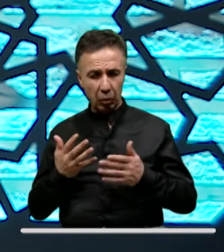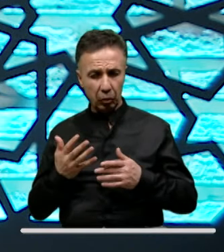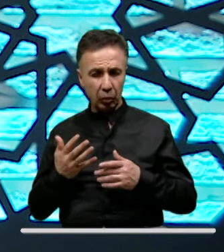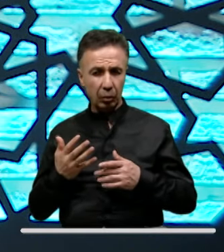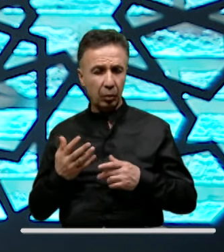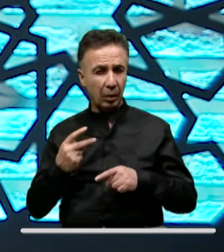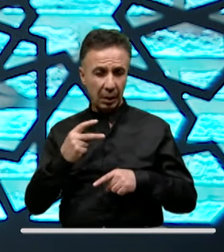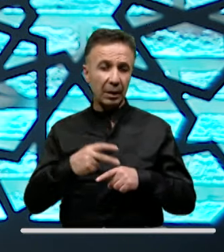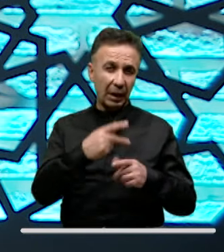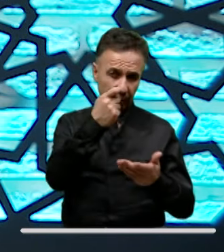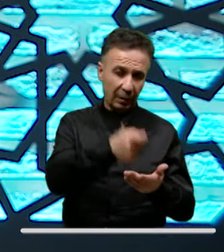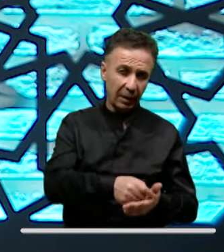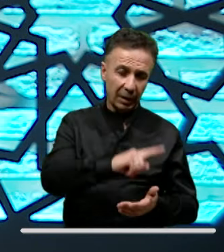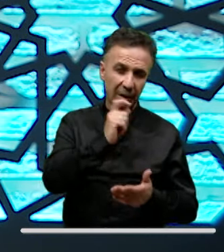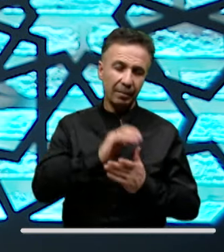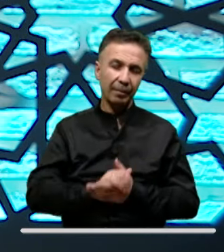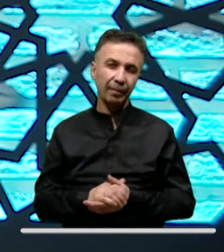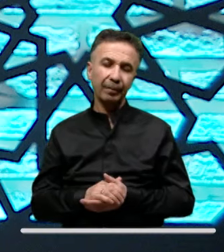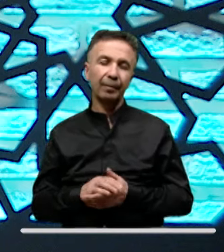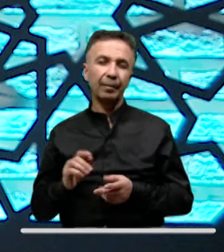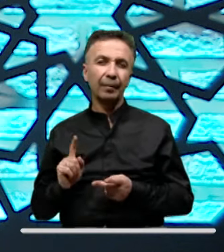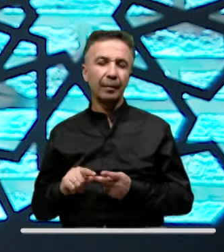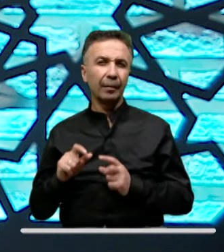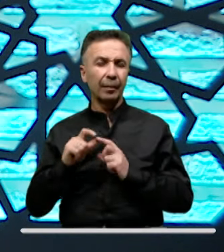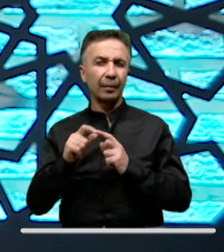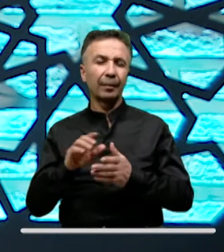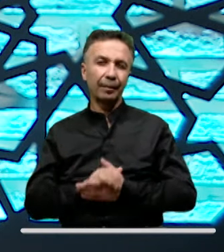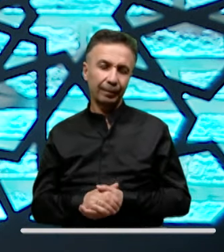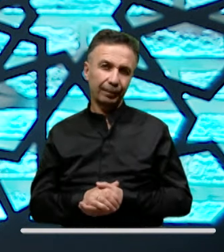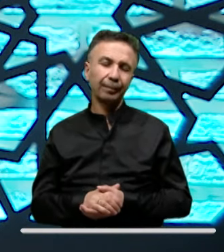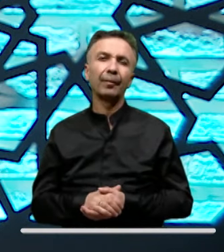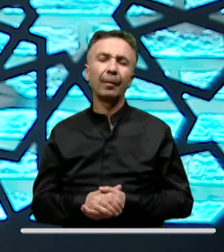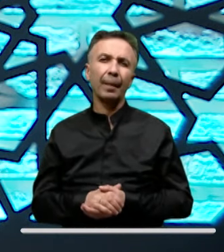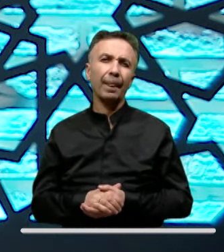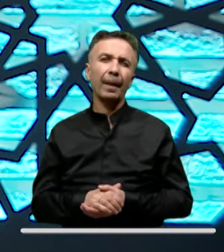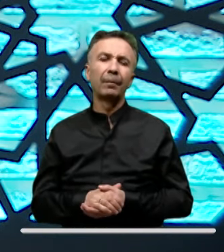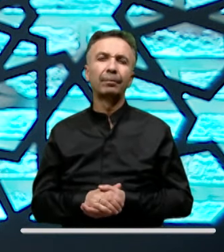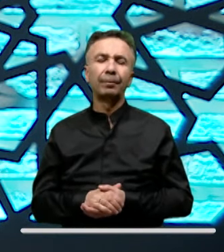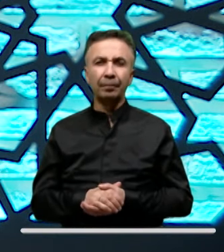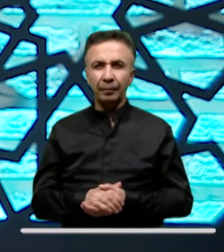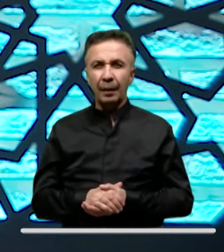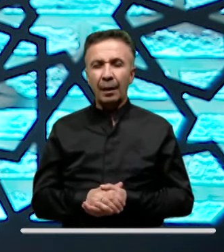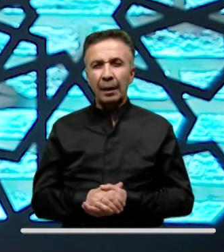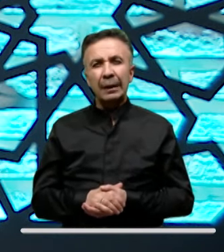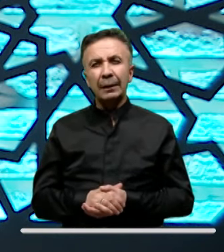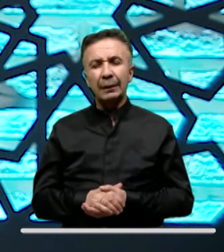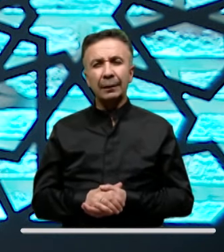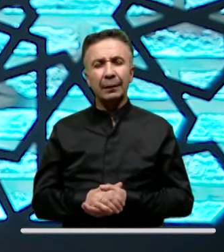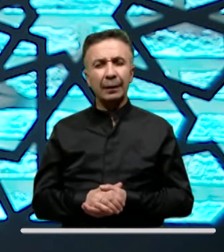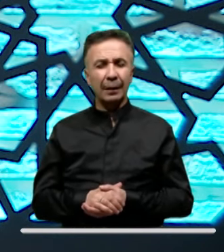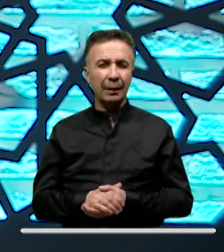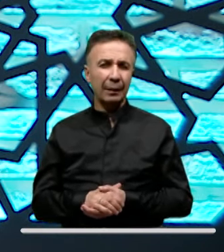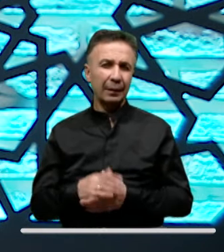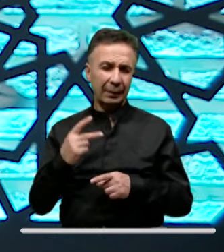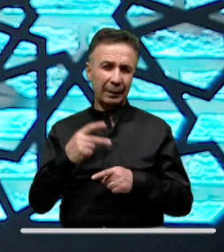yapmamız lazım? Tamam soralım. İkinci sualim de şöyle olacak efendim. zekat nisabı